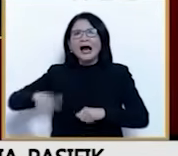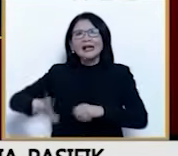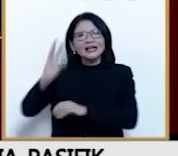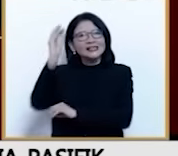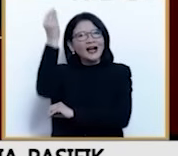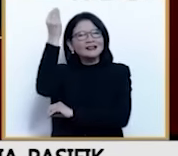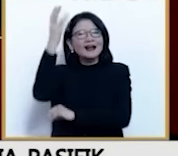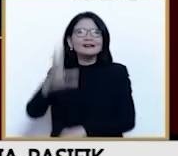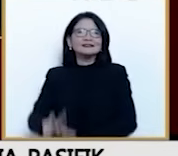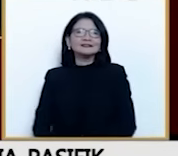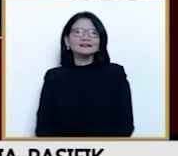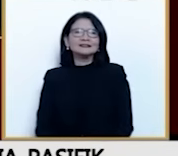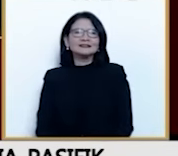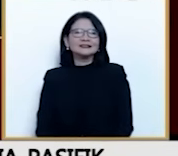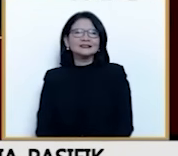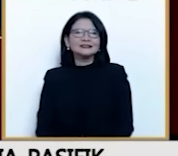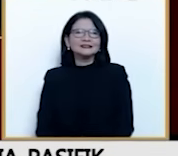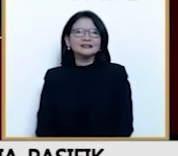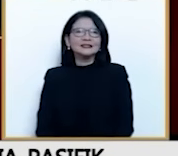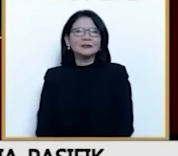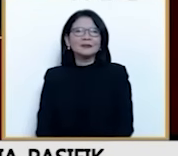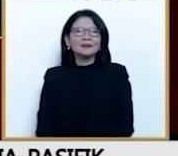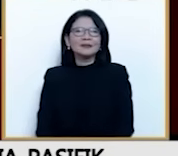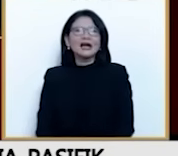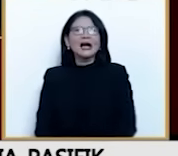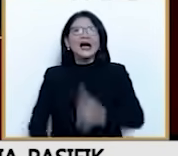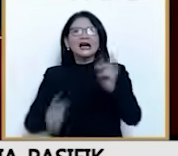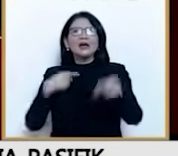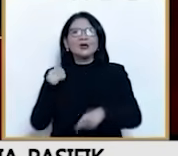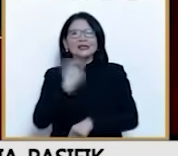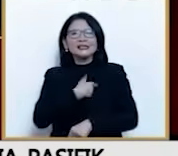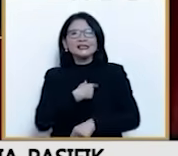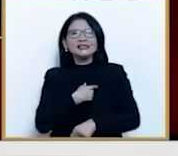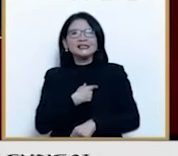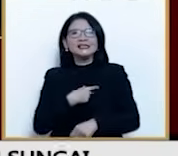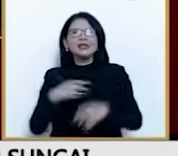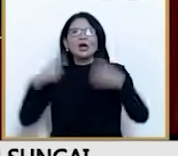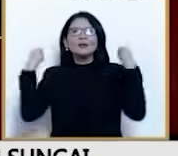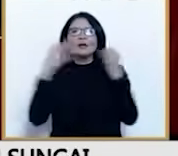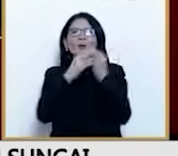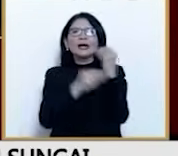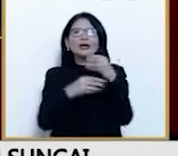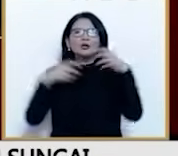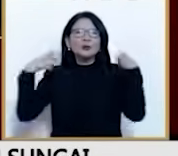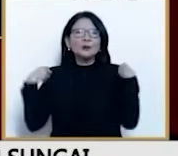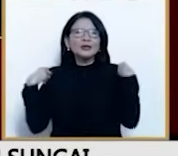Jakarta. Mas Pram dan Bang Dul jadi gubernur dan wakil gubernur Jakarta?